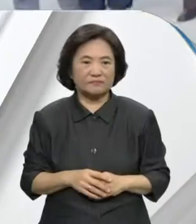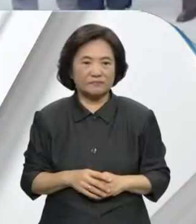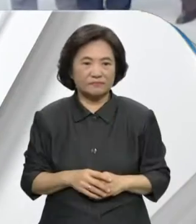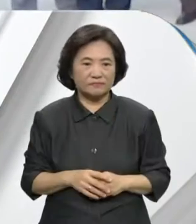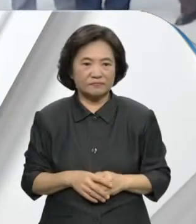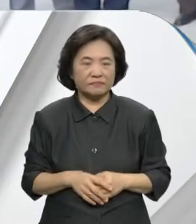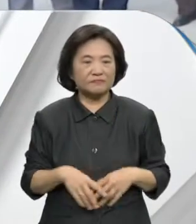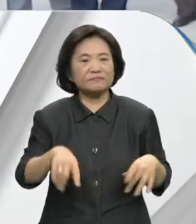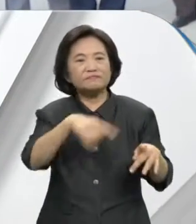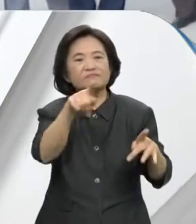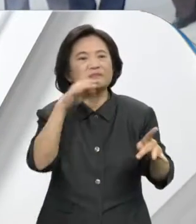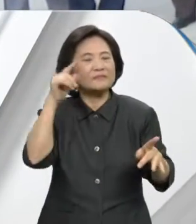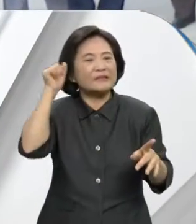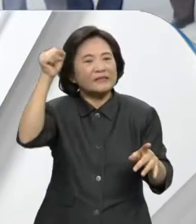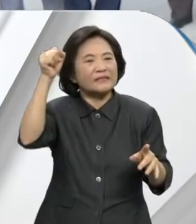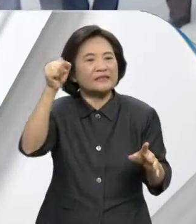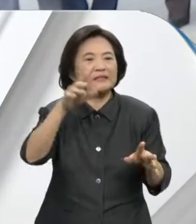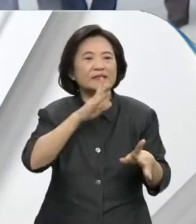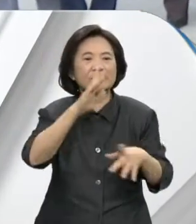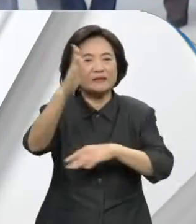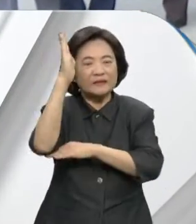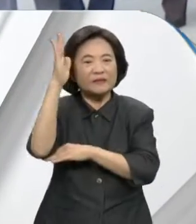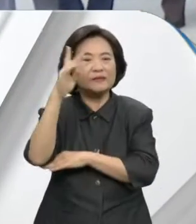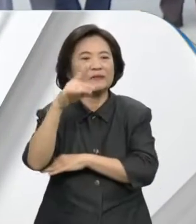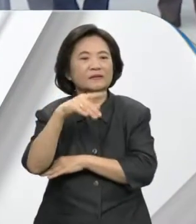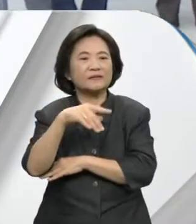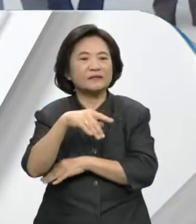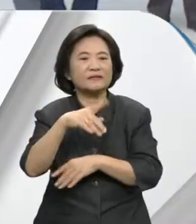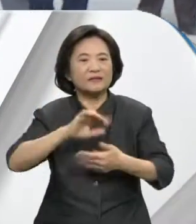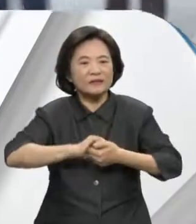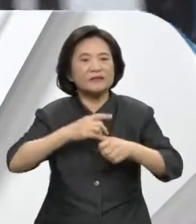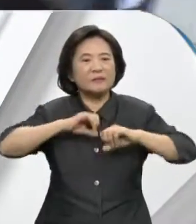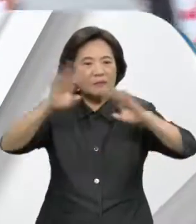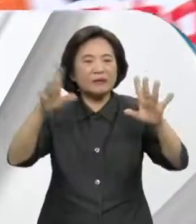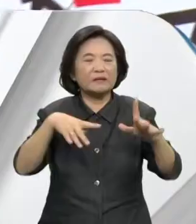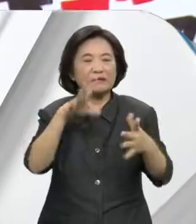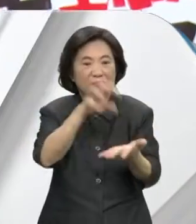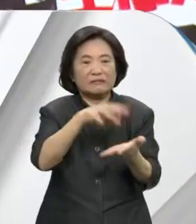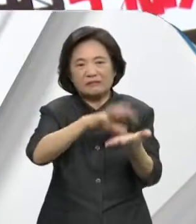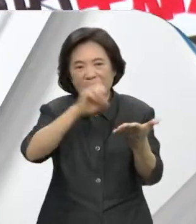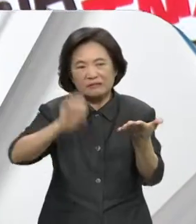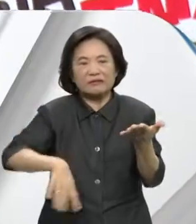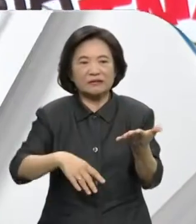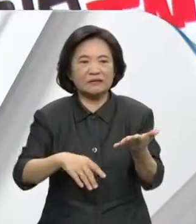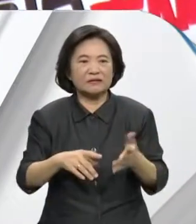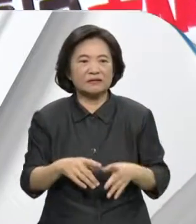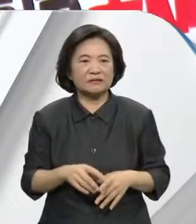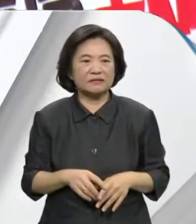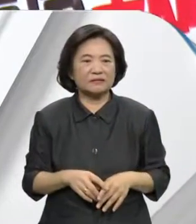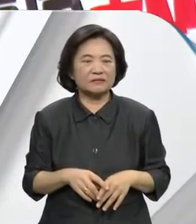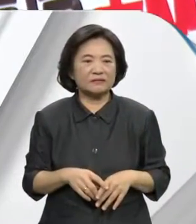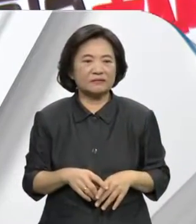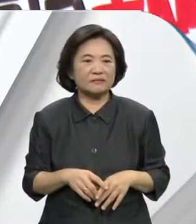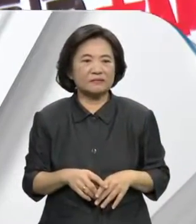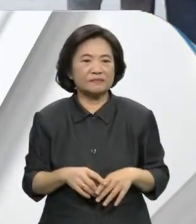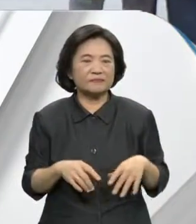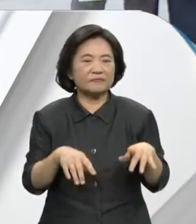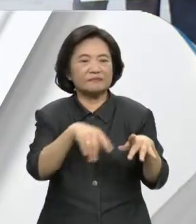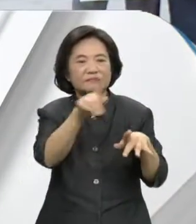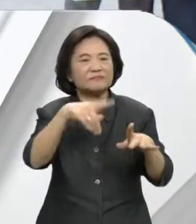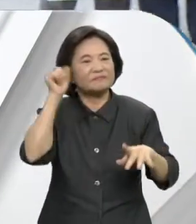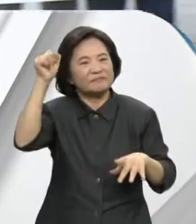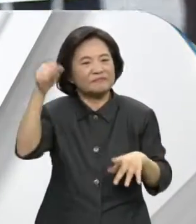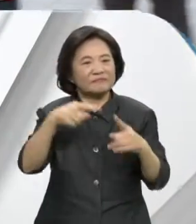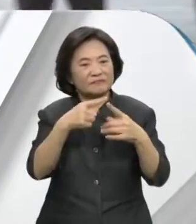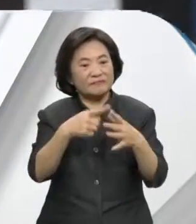触。 黄县府别县城， 黄县府别县城， 废止使用执照， 废止使用执照。 十